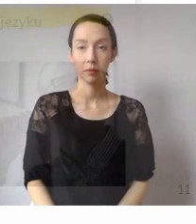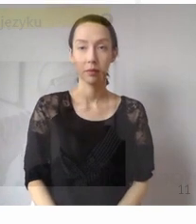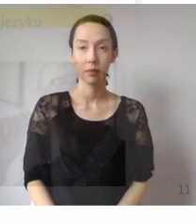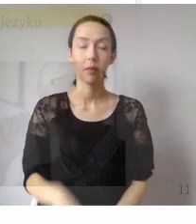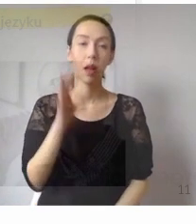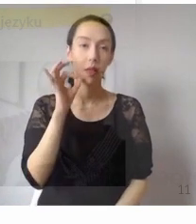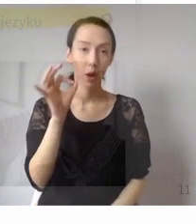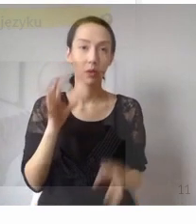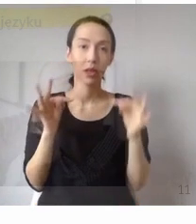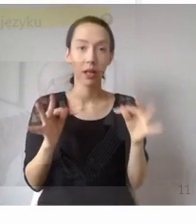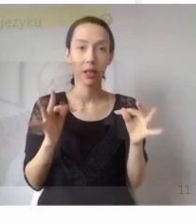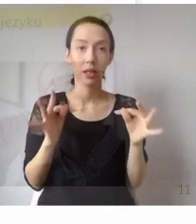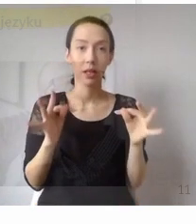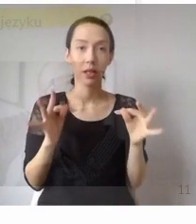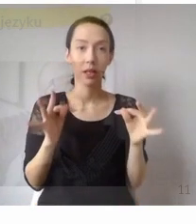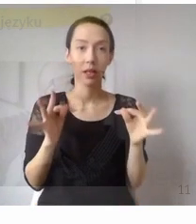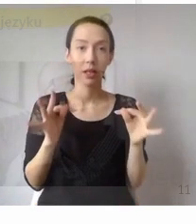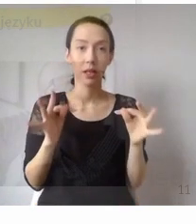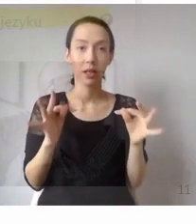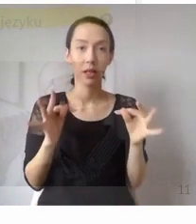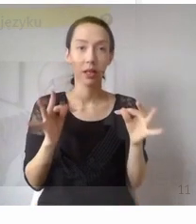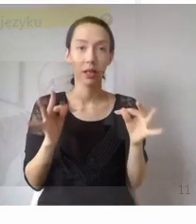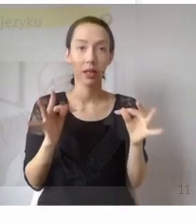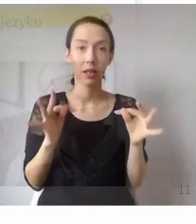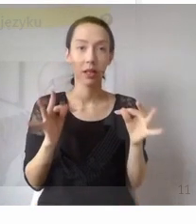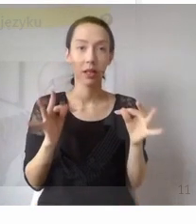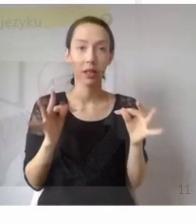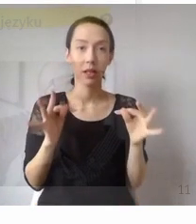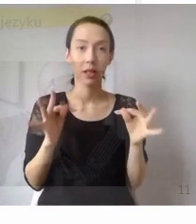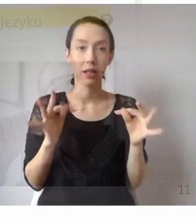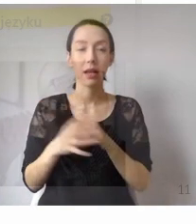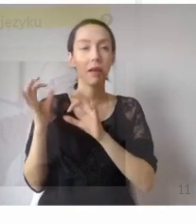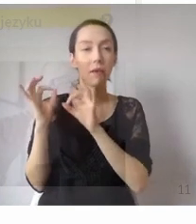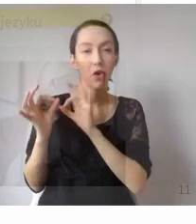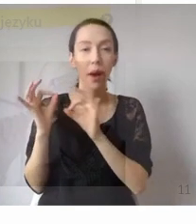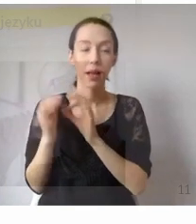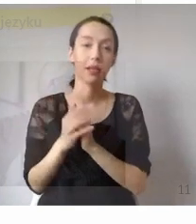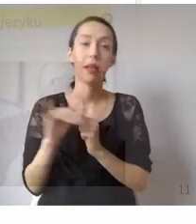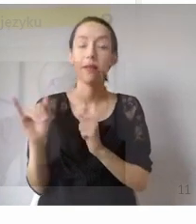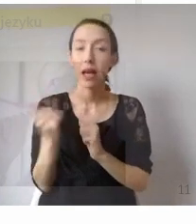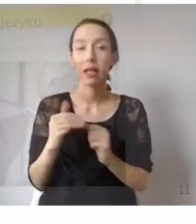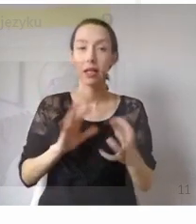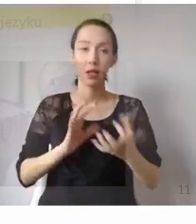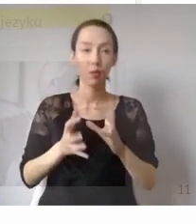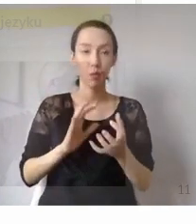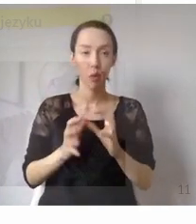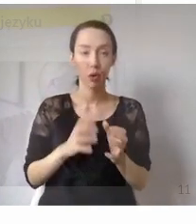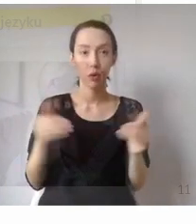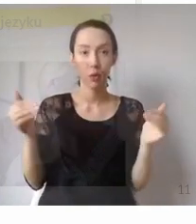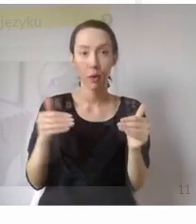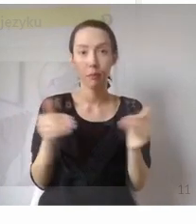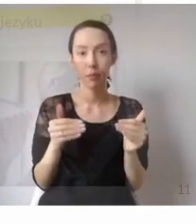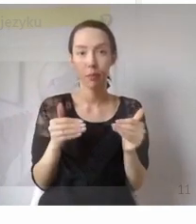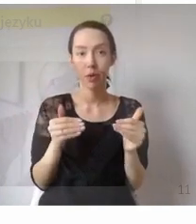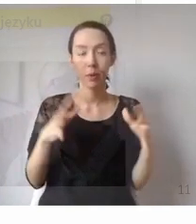Dobrze, teraz możemy sobie przejść do właśnie tej informacji, w jaki sposób możemy dać się